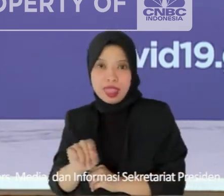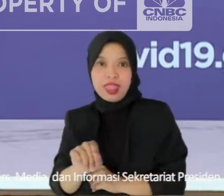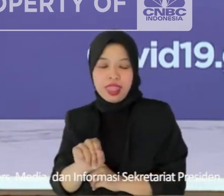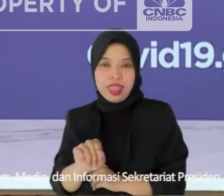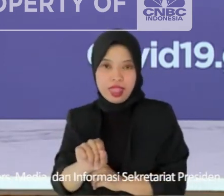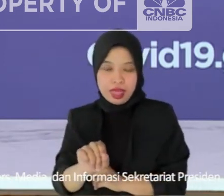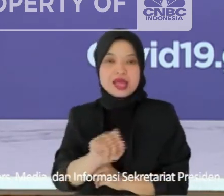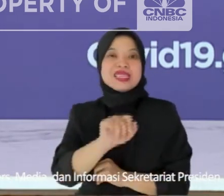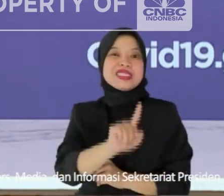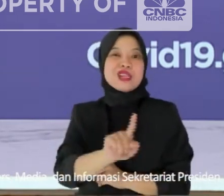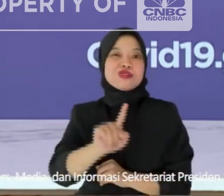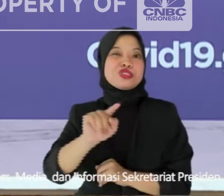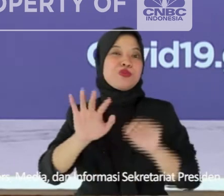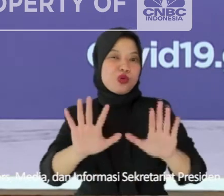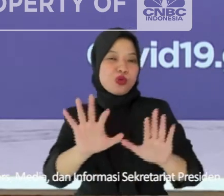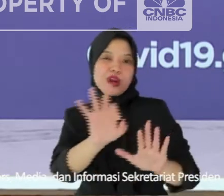dan